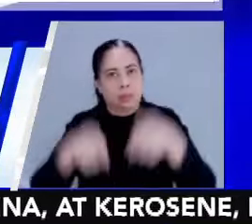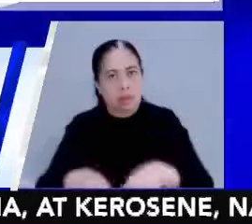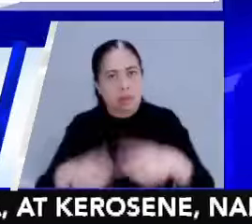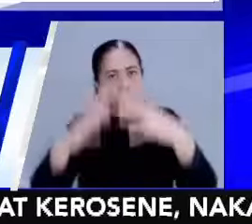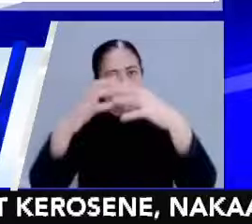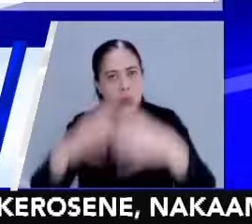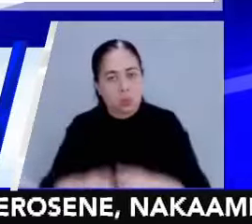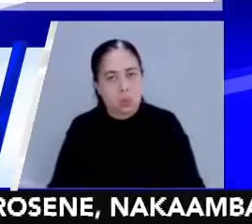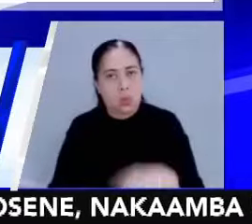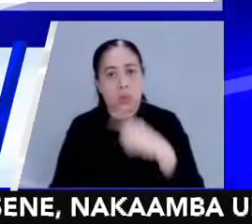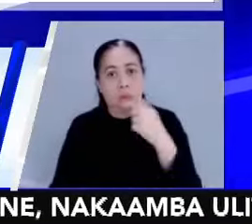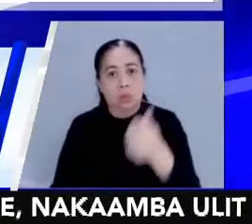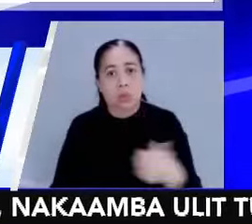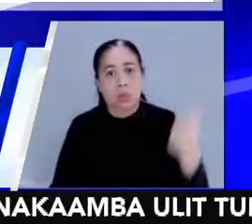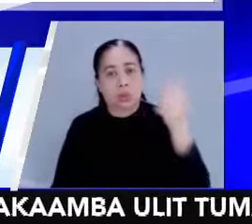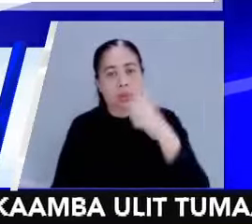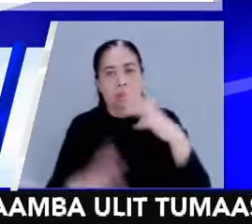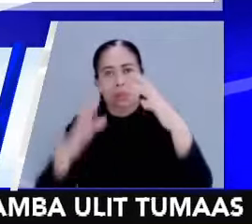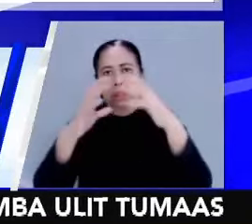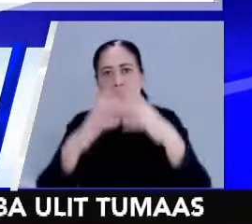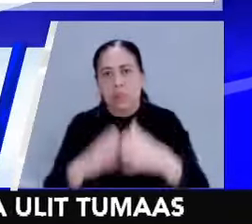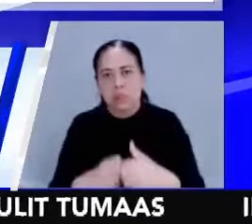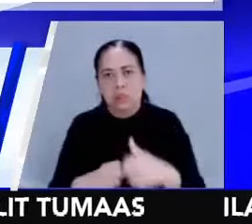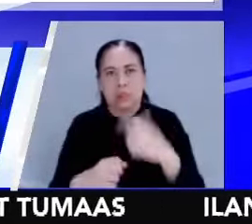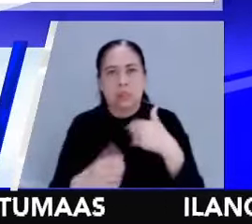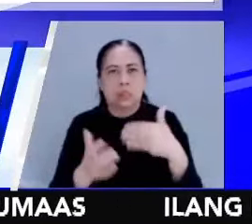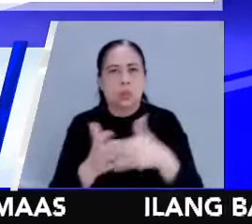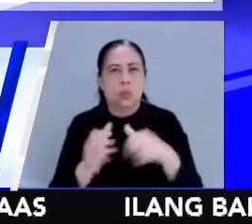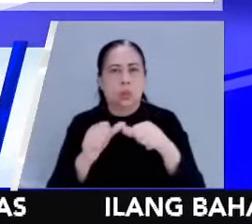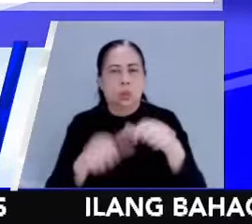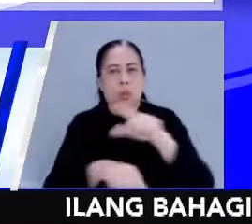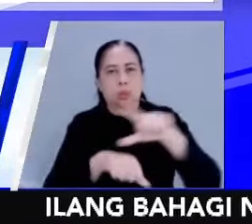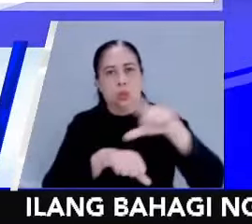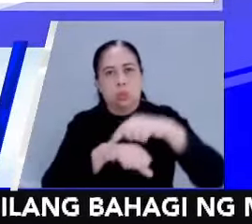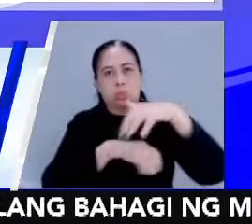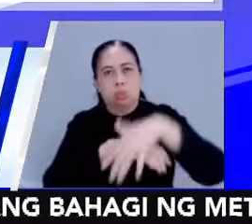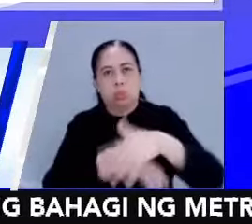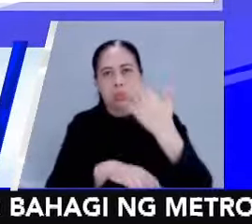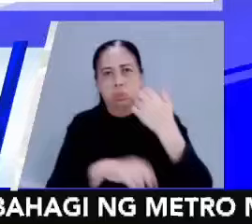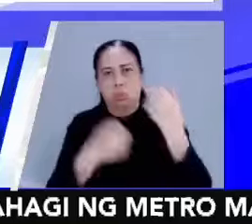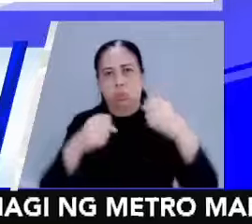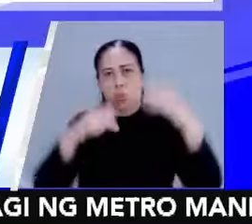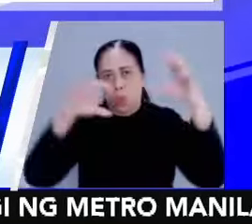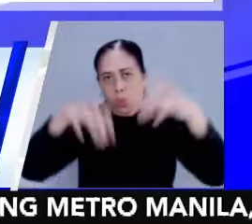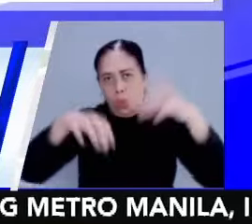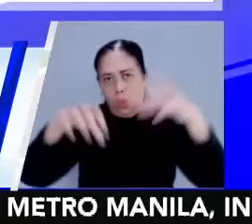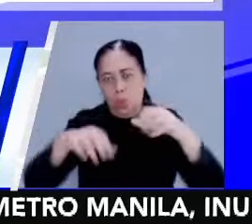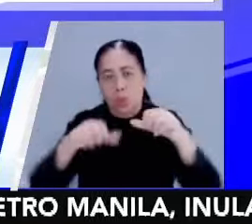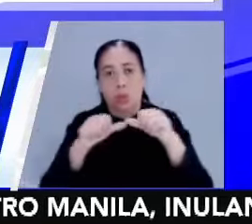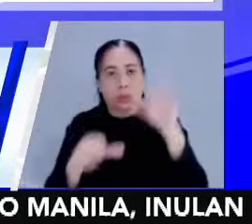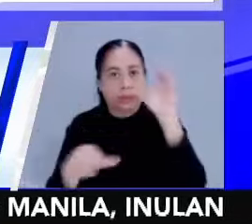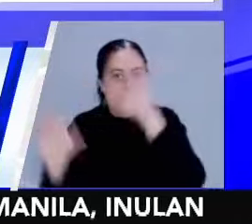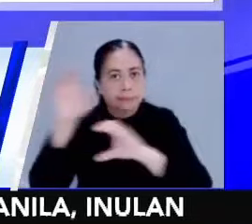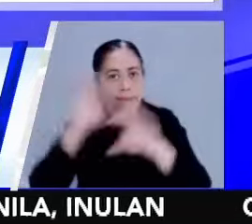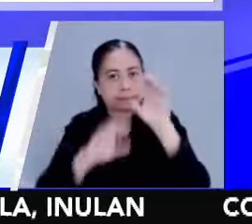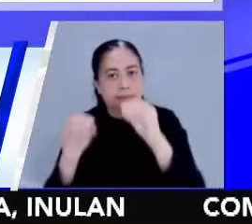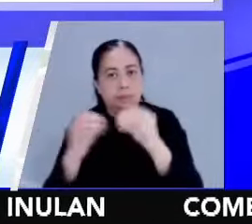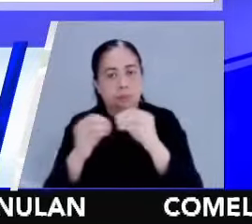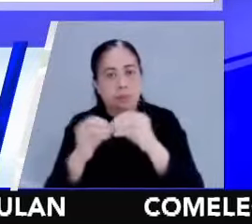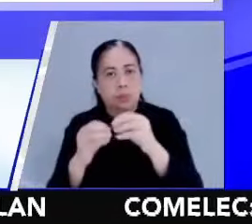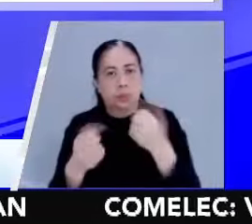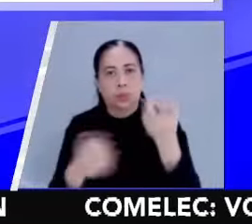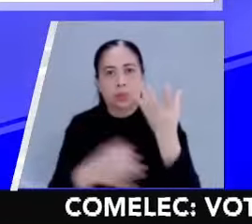otoridad, gumuho ang minahan kasunod ng landslide na dulot ng malakas na pag-ulan. Patuloy ang search operation sa mga nawawala.